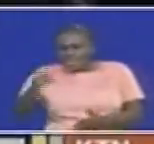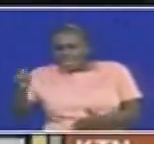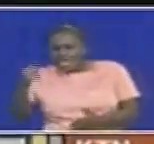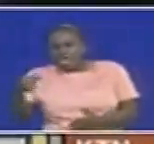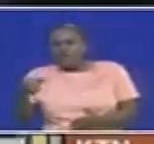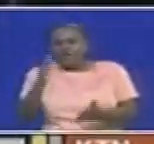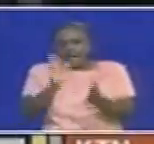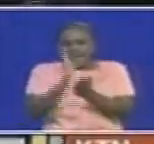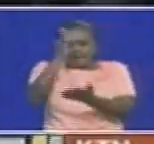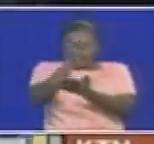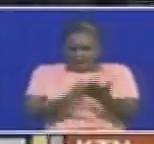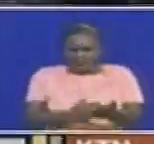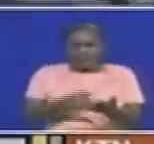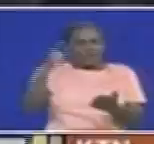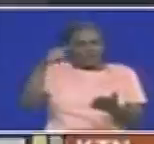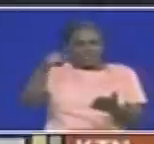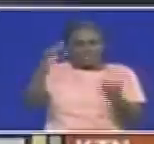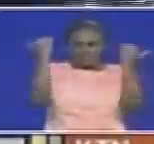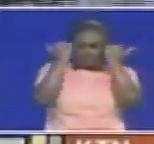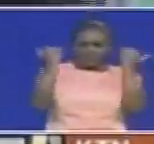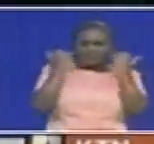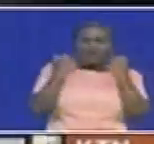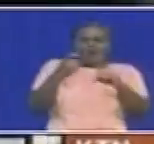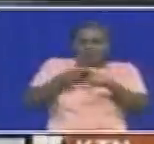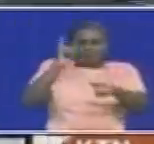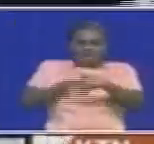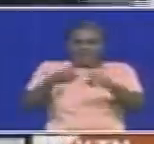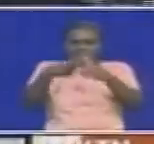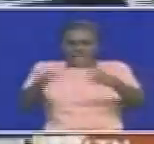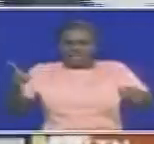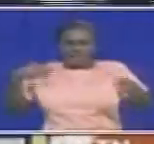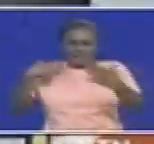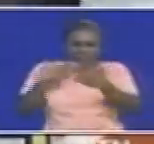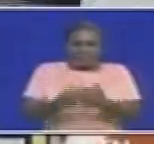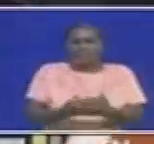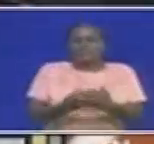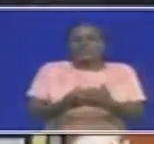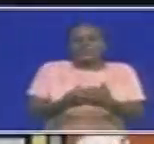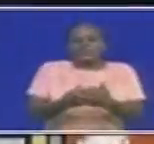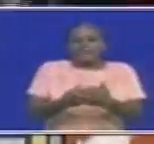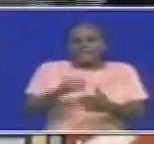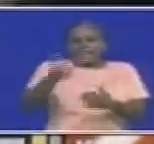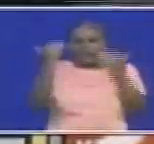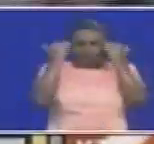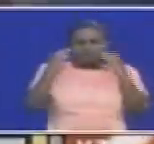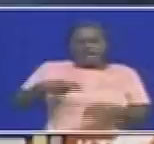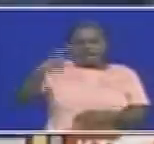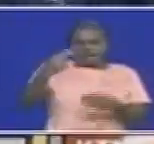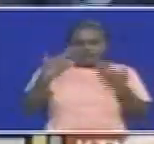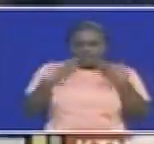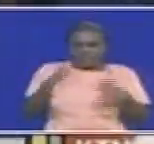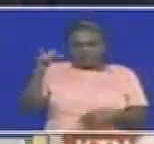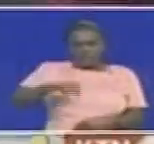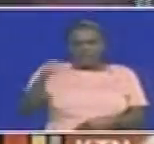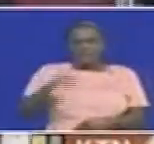kesi hiyo kuanzia kwenye mahakama kuu kesi hiyo ilikoanzia hadi kwenye mahakama ya rufaa kesi hiyo ilikokamilikia leo hii.